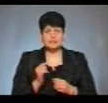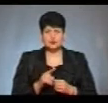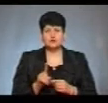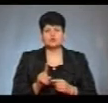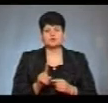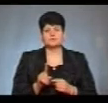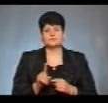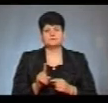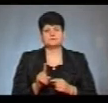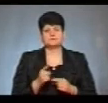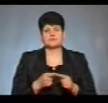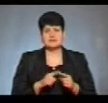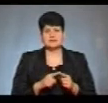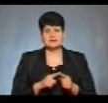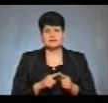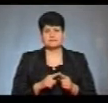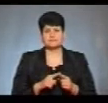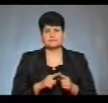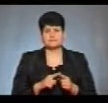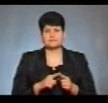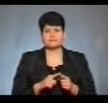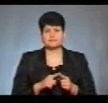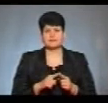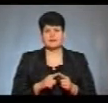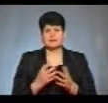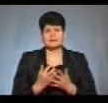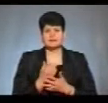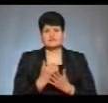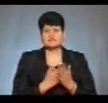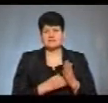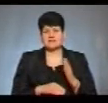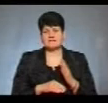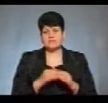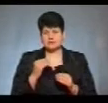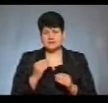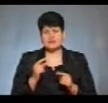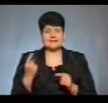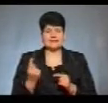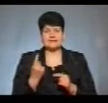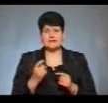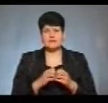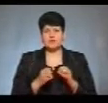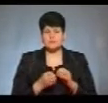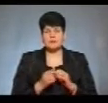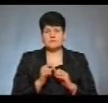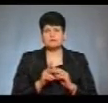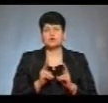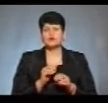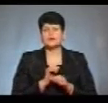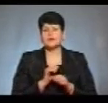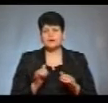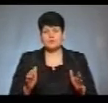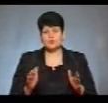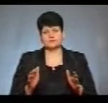десь знайти, значить, в списках виборців. Єдина проблема зараз для тих, хто не може проголосувати,